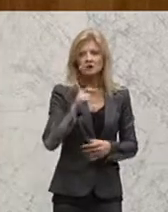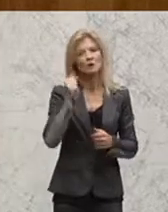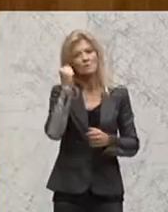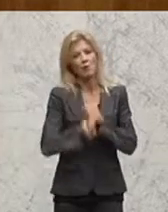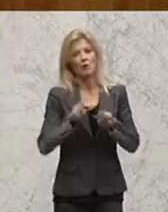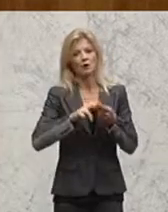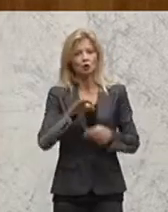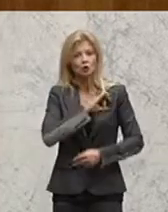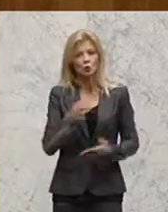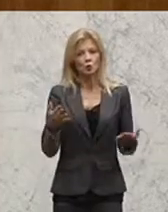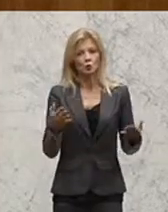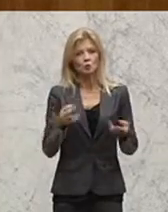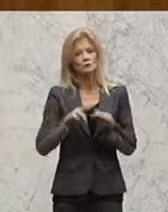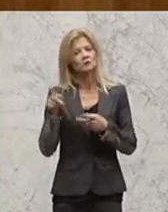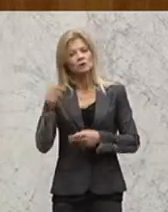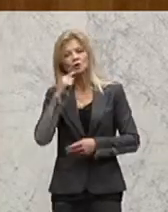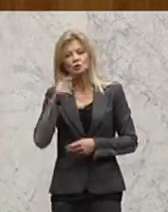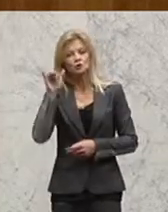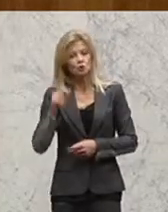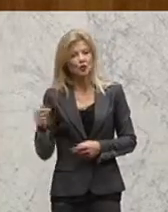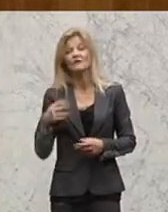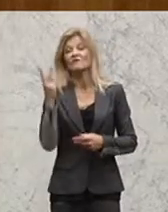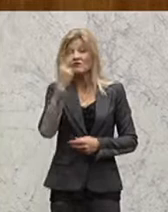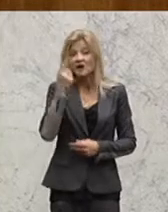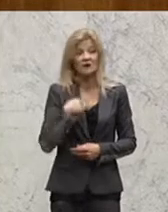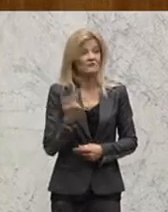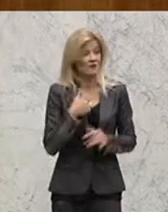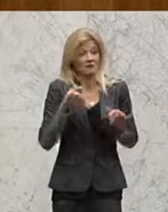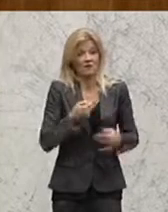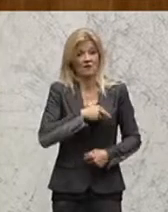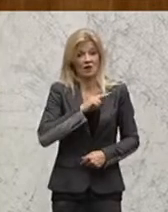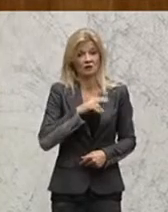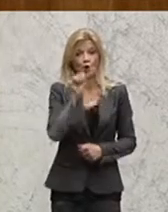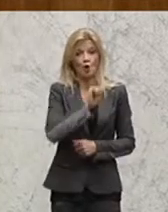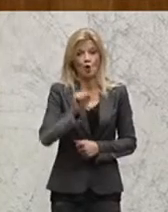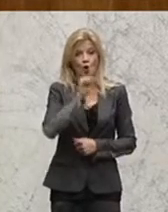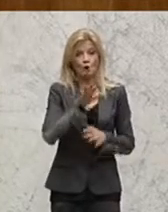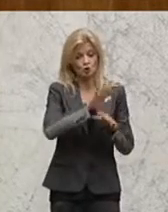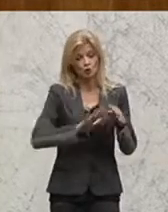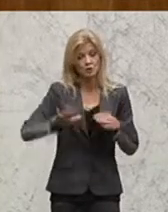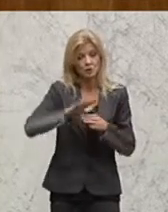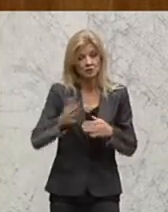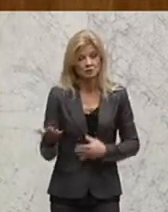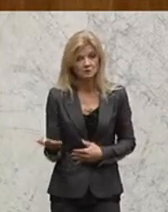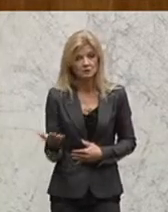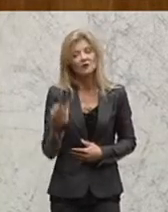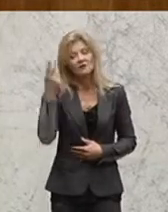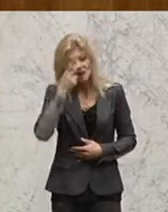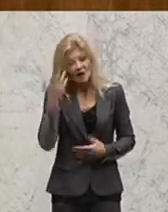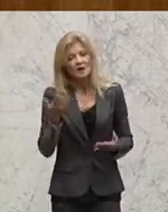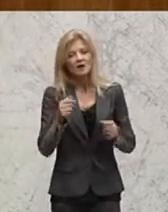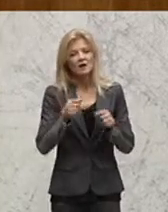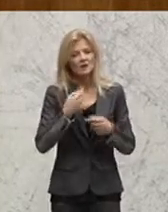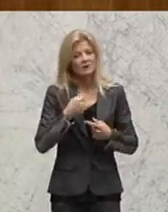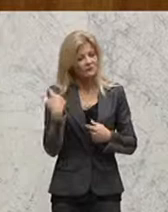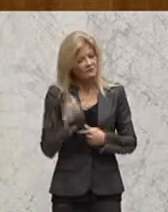besondere Verantwortung als europäischer Kontinent, natürlich in erster Linie auch für Menschen, die sonst keinen Zufluchtsort